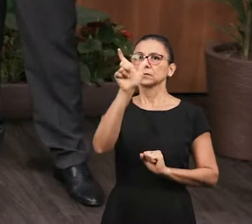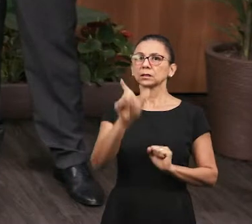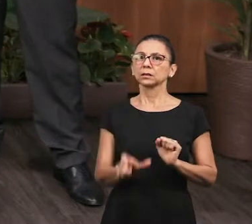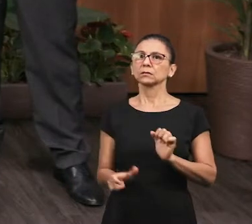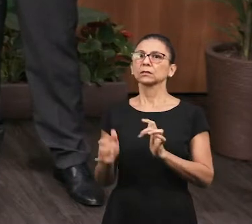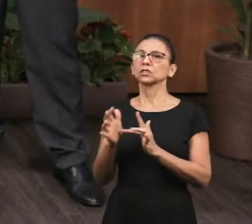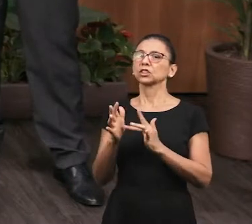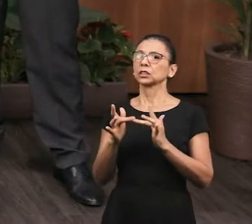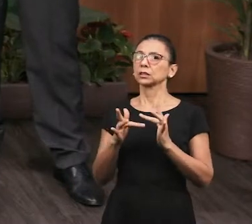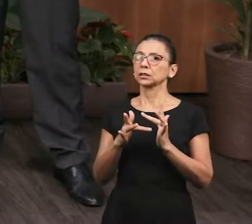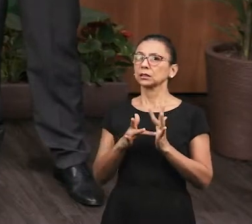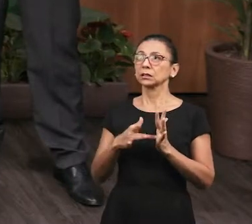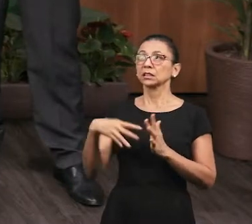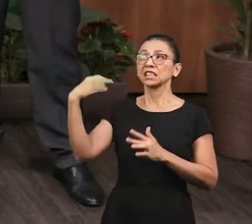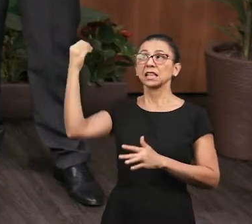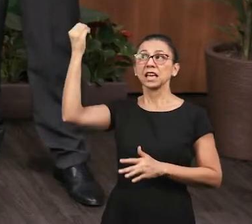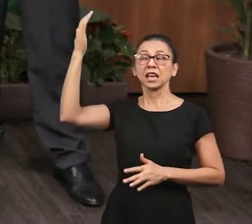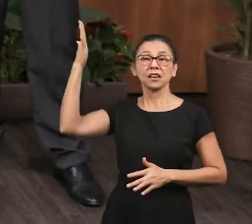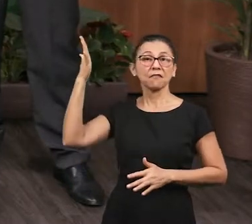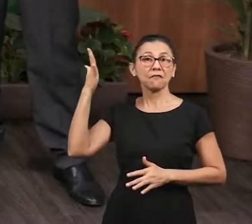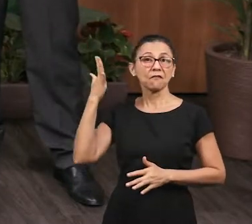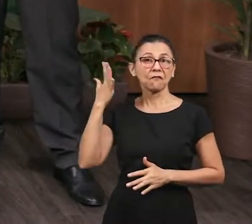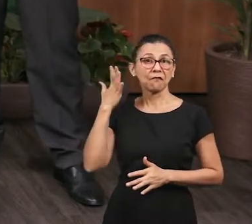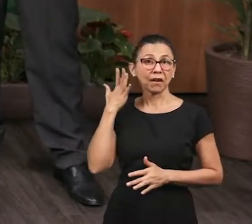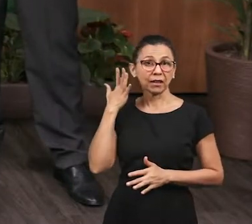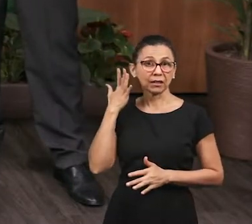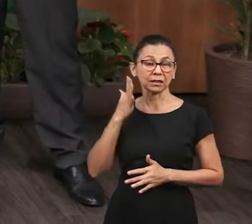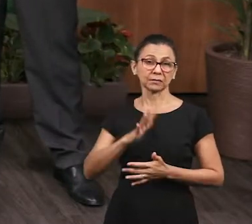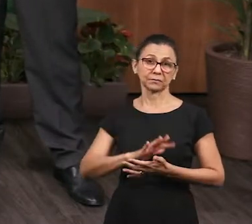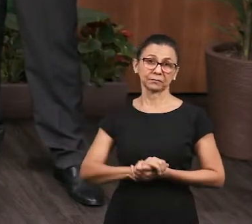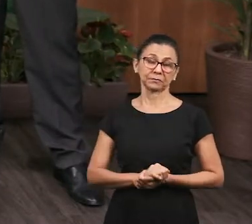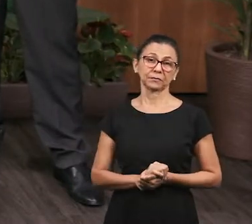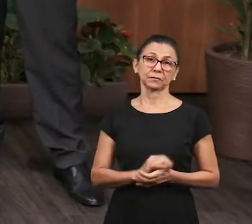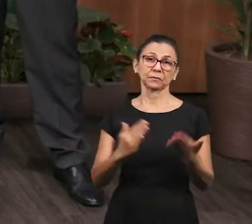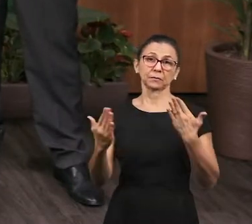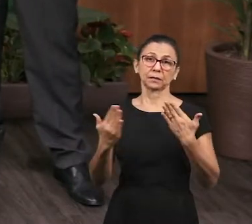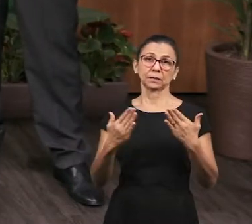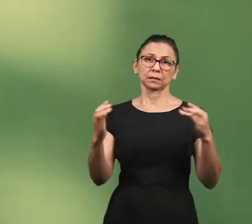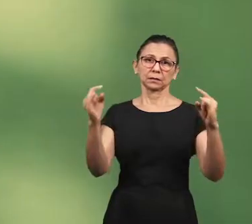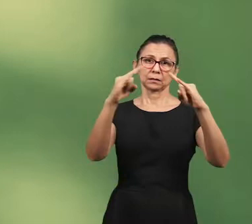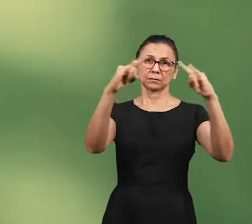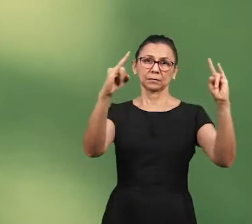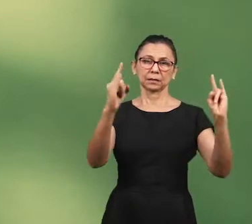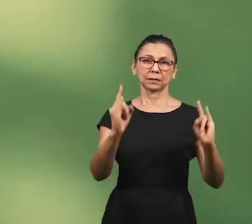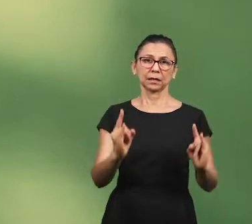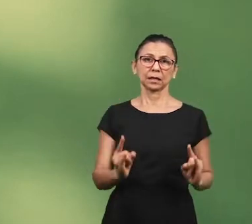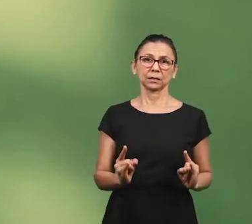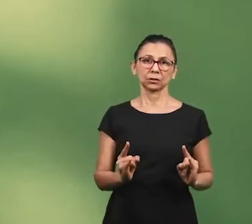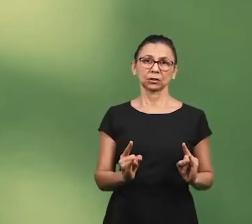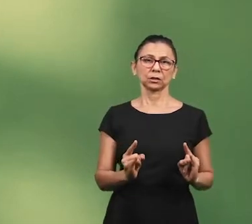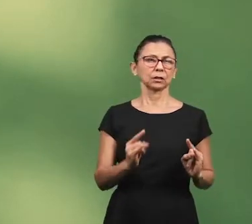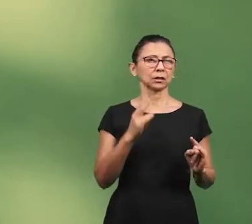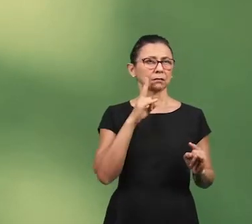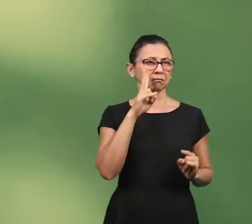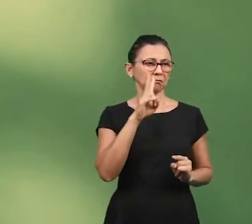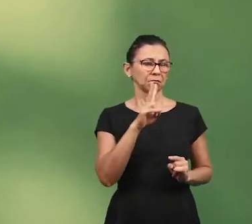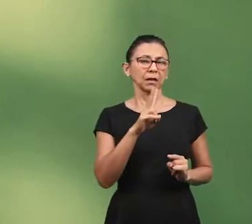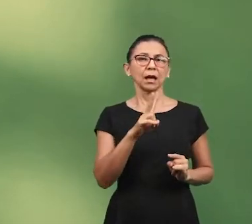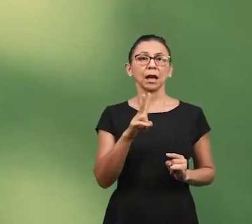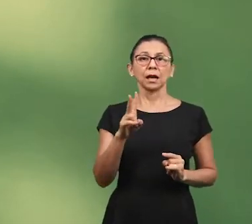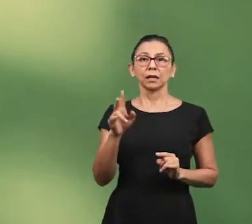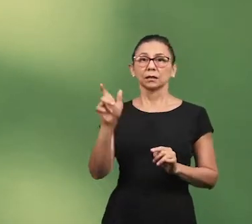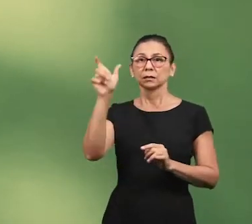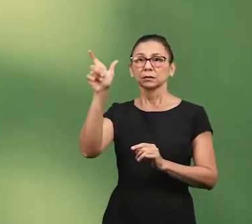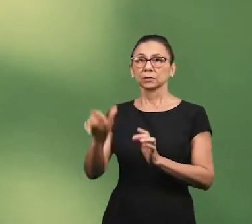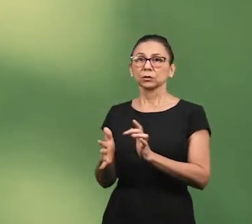нам чудесную личность Господа Иисуса, которую мы можем увидеть в скинии. И на самом